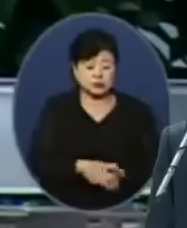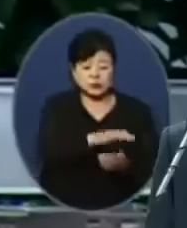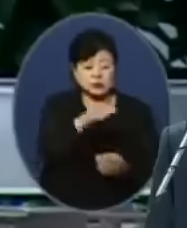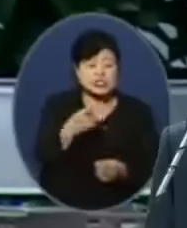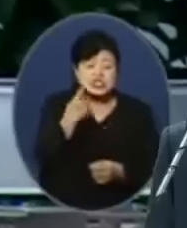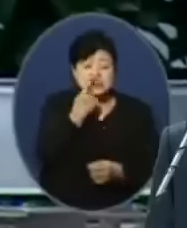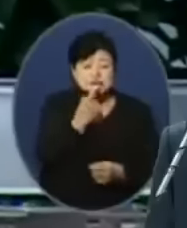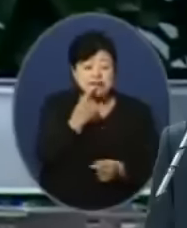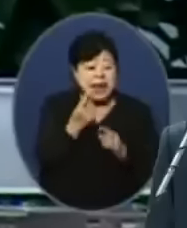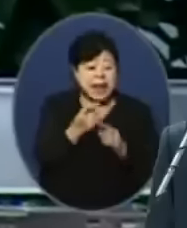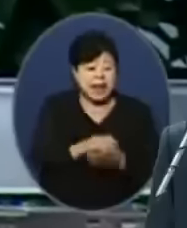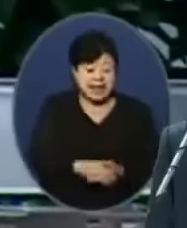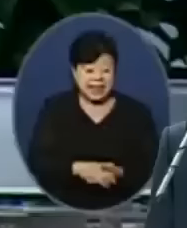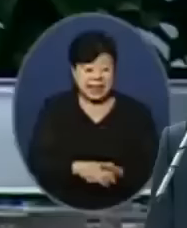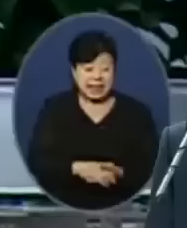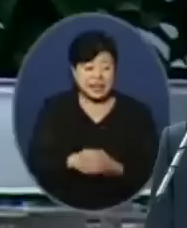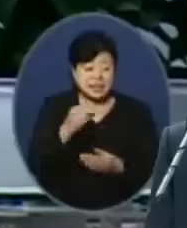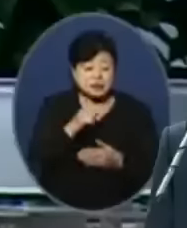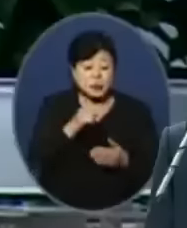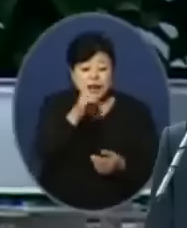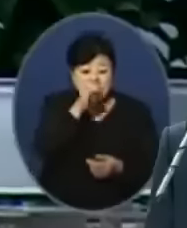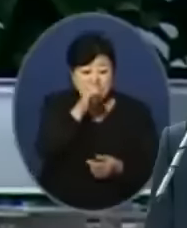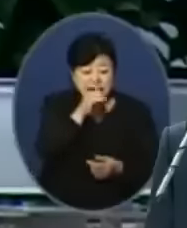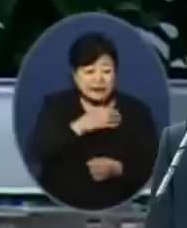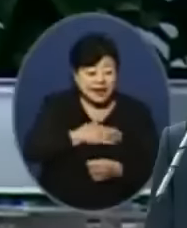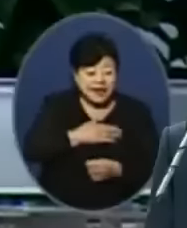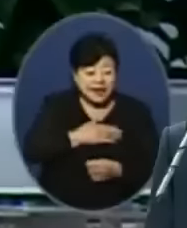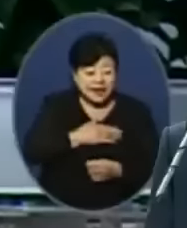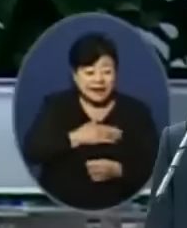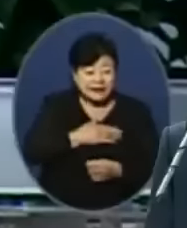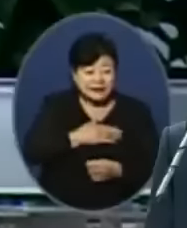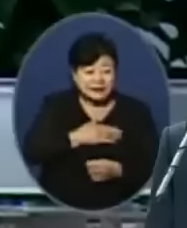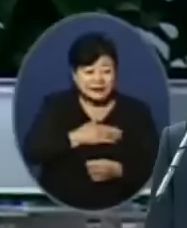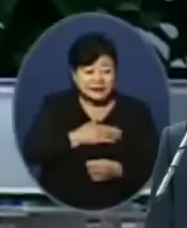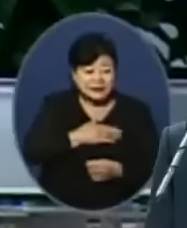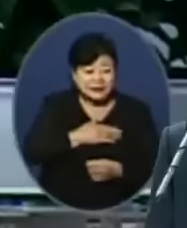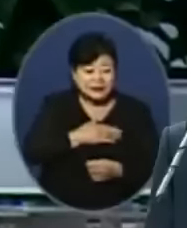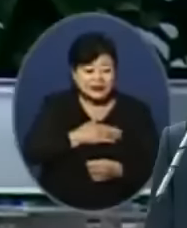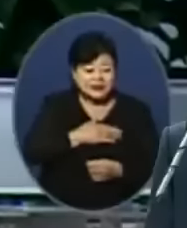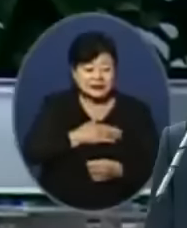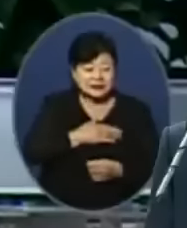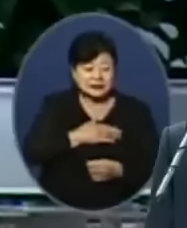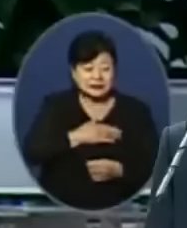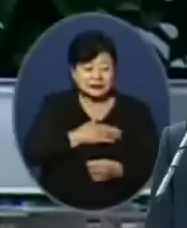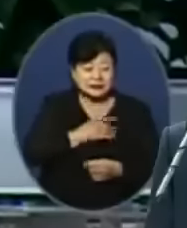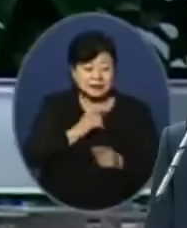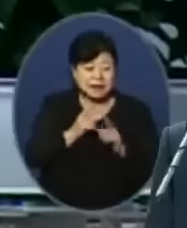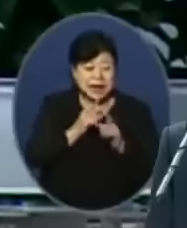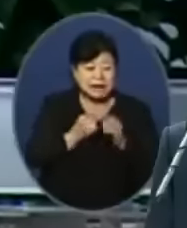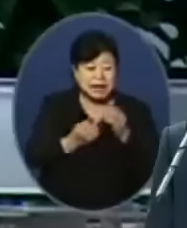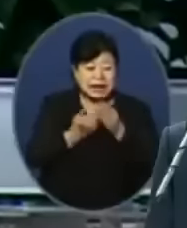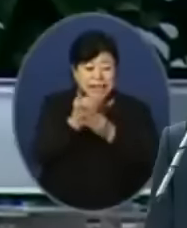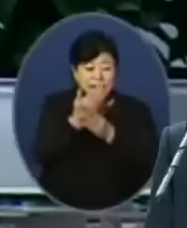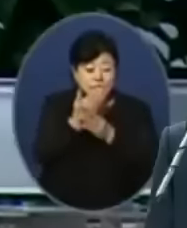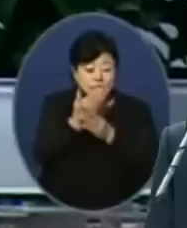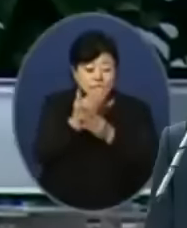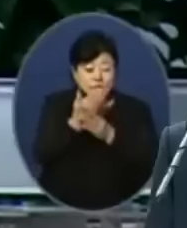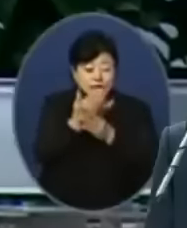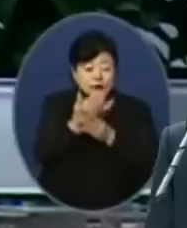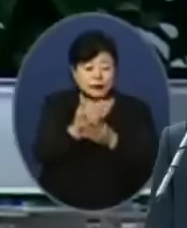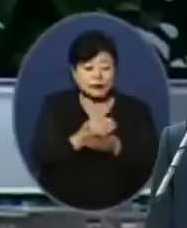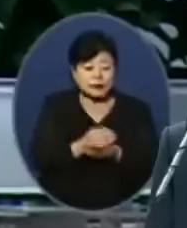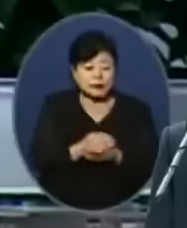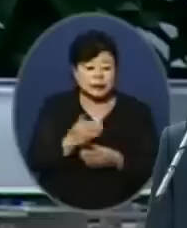우리가 입에서 하는 말이 입 속에 있을 때는 내가 컨트롤을 하지만 말이 입 밖에 나가면